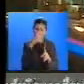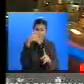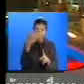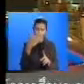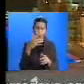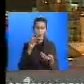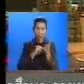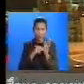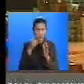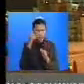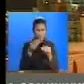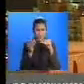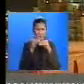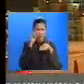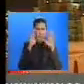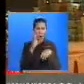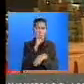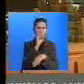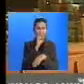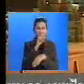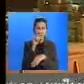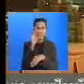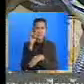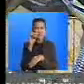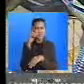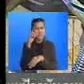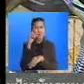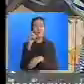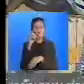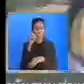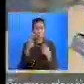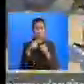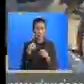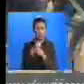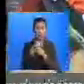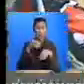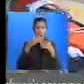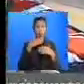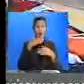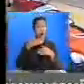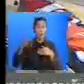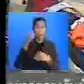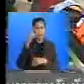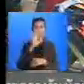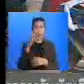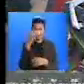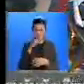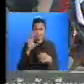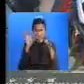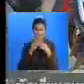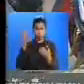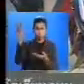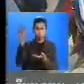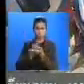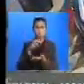เชยครั้งละ 60-70สตางค์ประมาณ 2-3ครั้งแต่จะไม่ดำเนินการระยะยาวเพราะเป็นการบิดเบือนต้นทุนที่แท้จริง